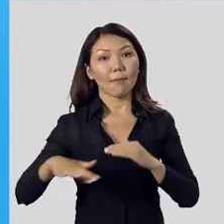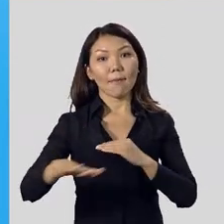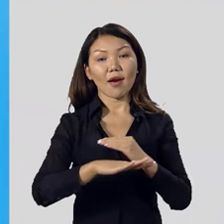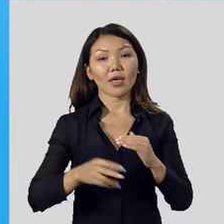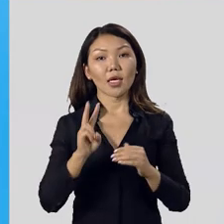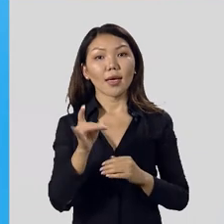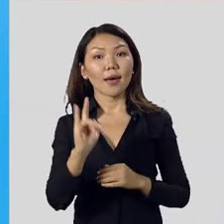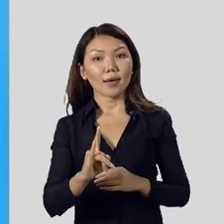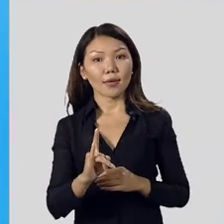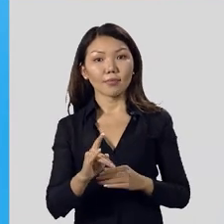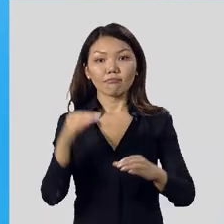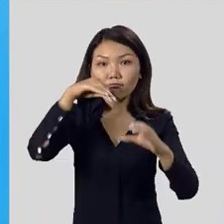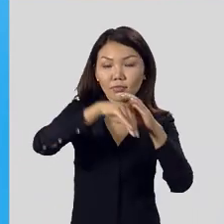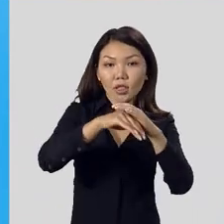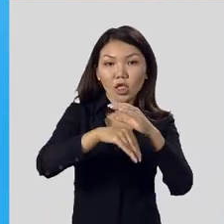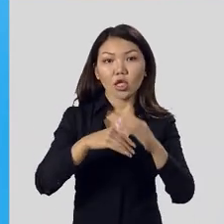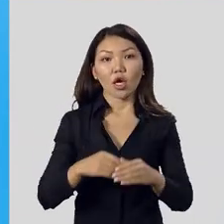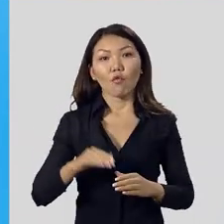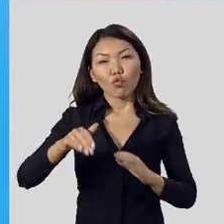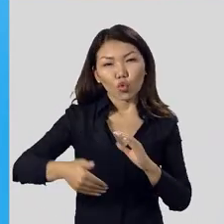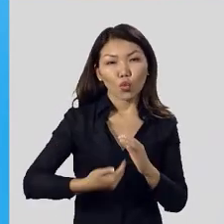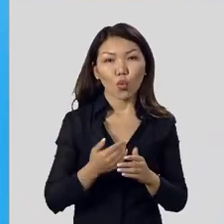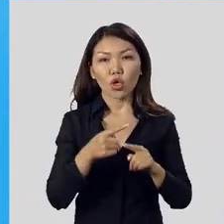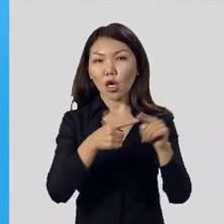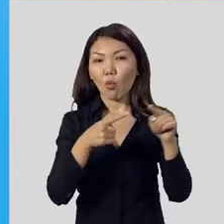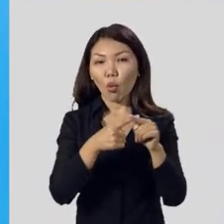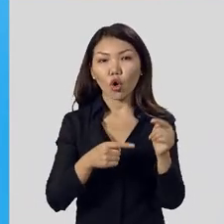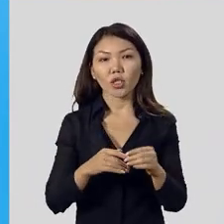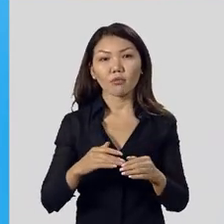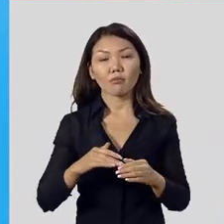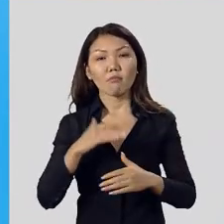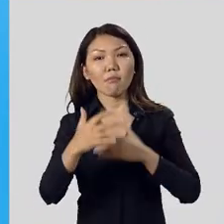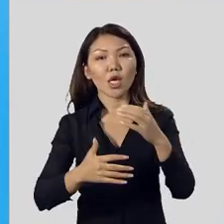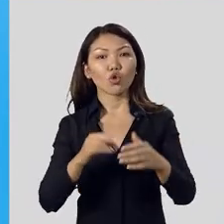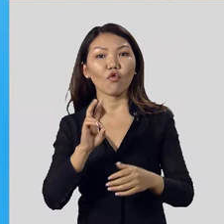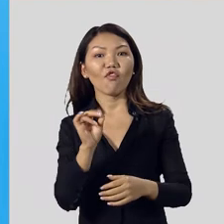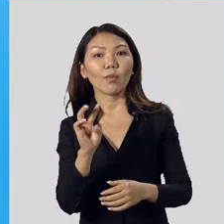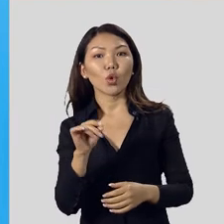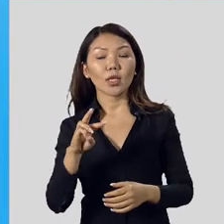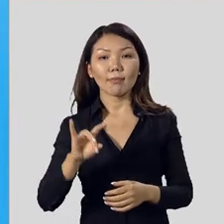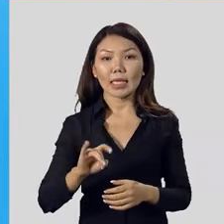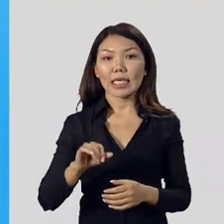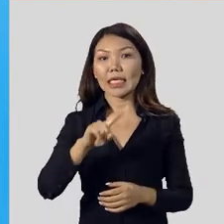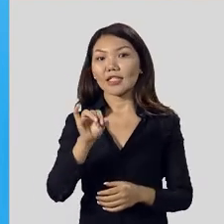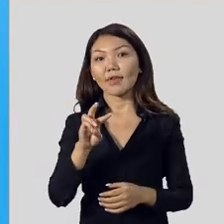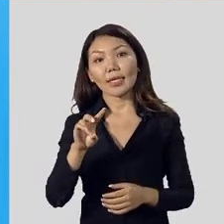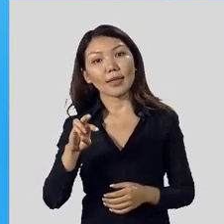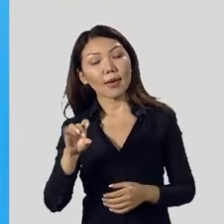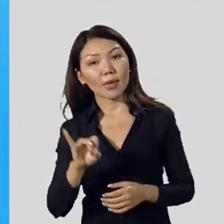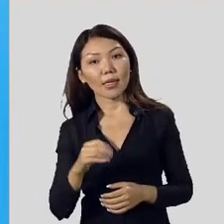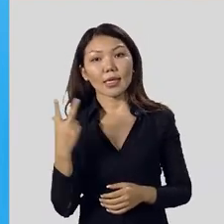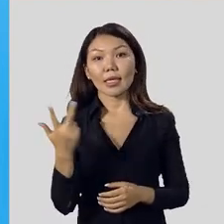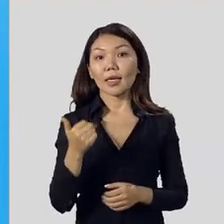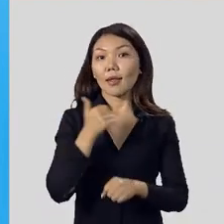коры скрыто в глубоких бороздах между выпуклыми извилинами. Три главные